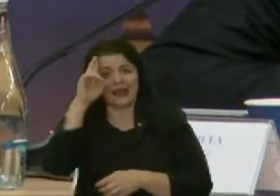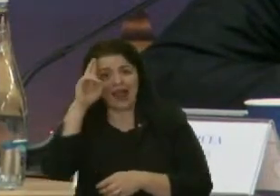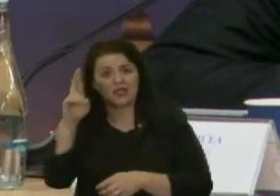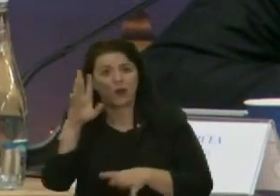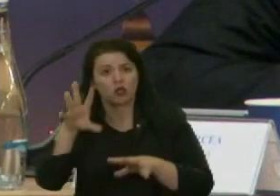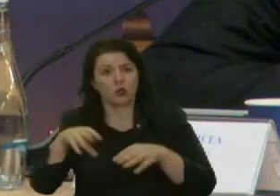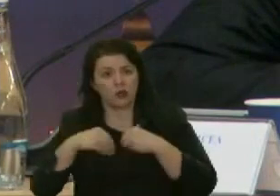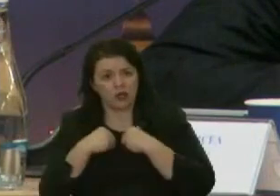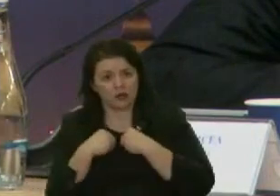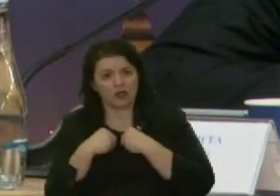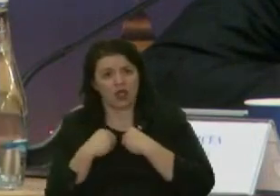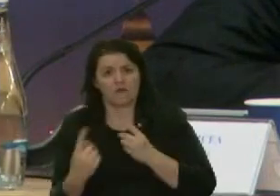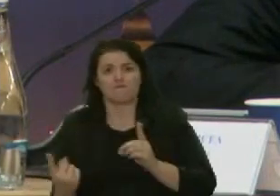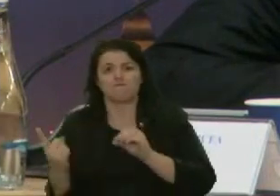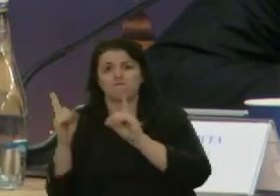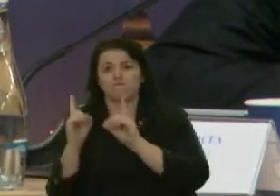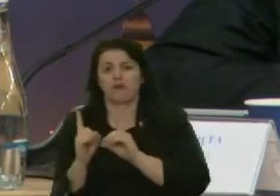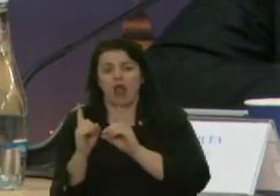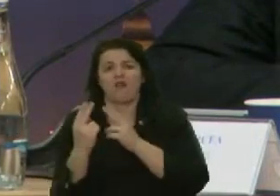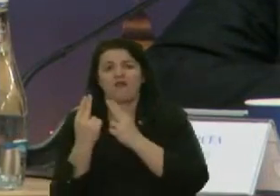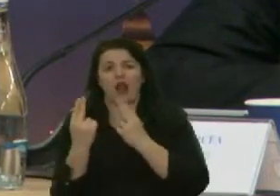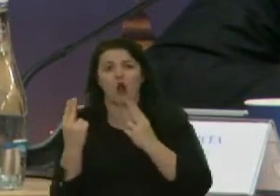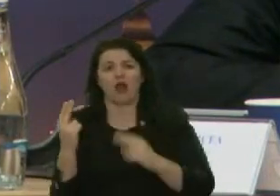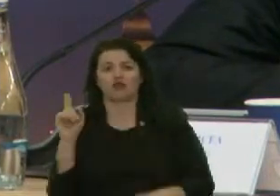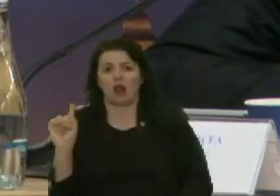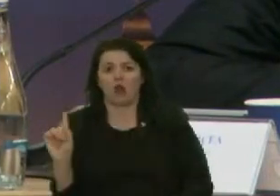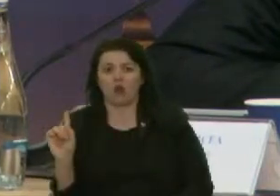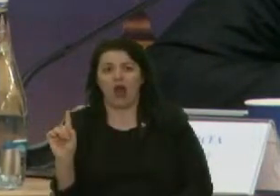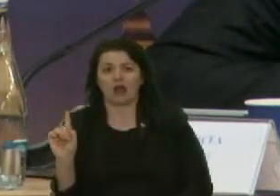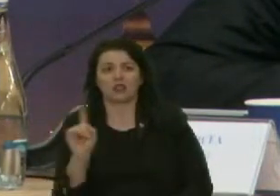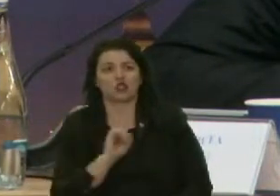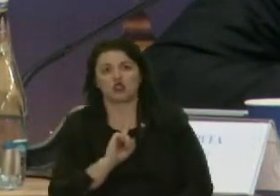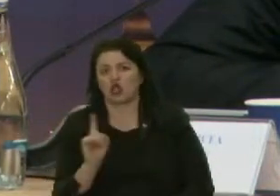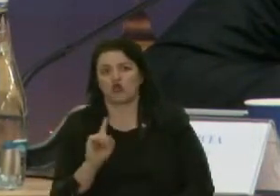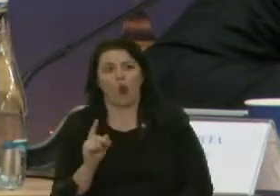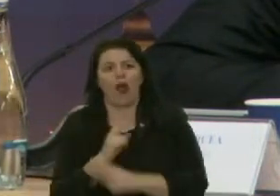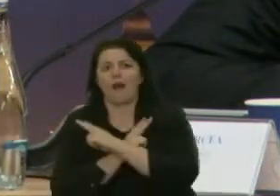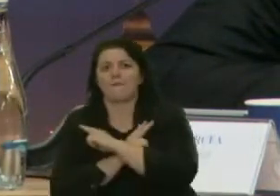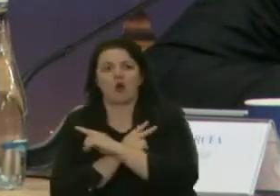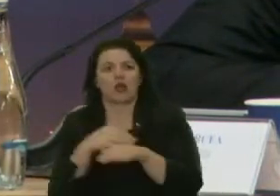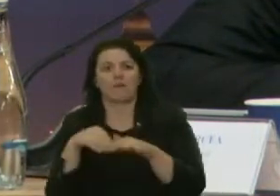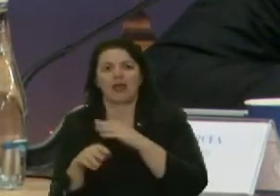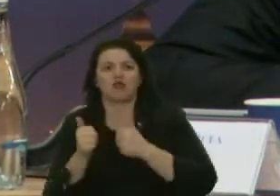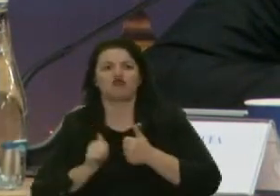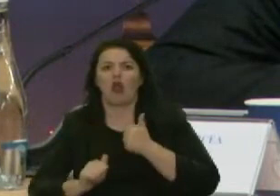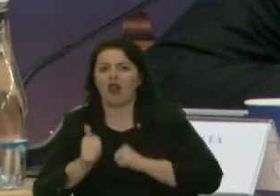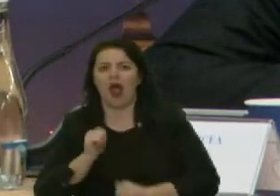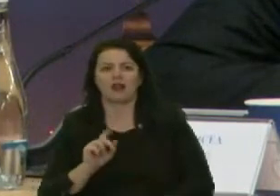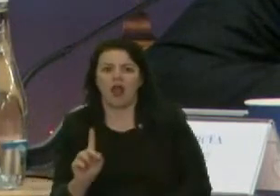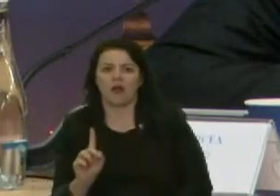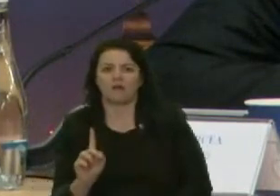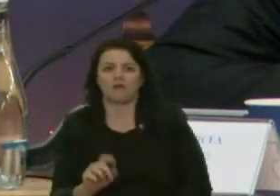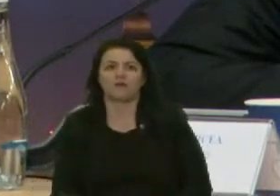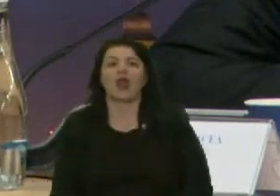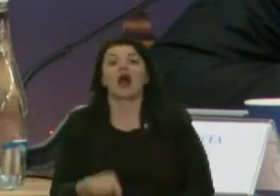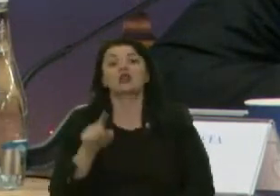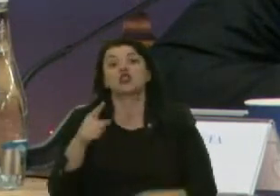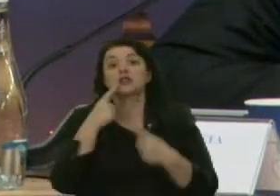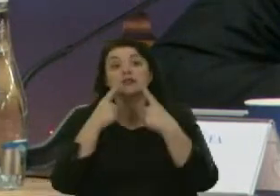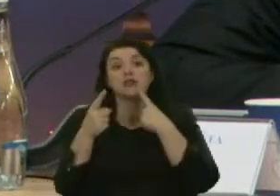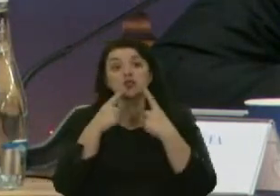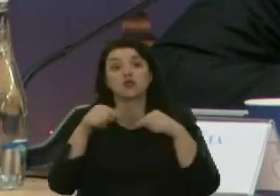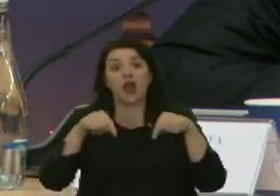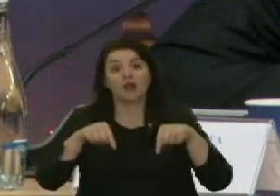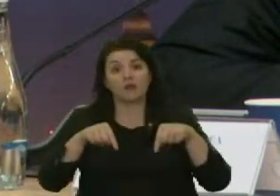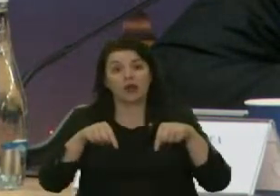toleranță și respect față de ceea ce înseamnă valoarea celuilalt și nu înmormântare prin jelanie cât timpul în asemenea discurs existe în